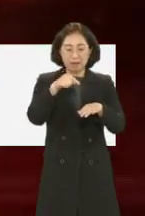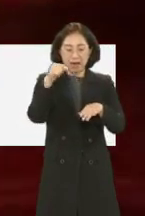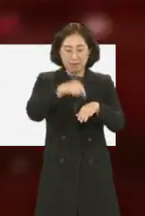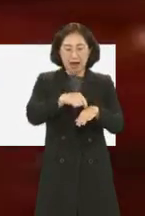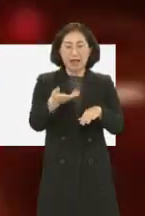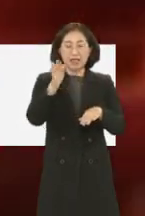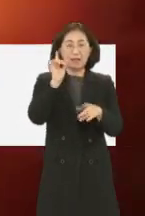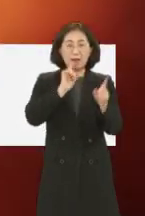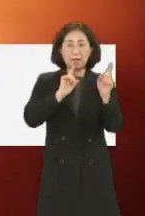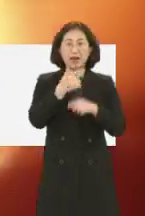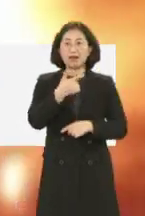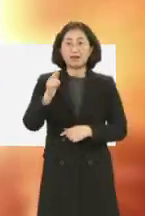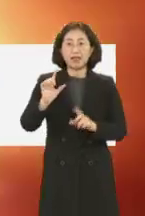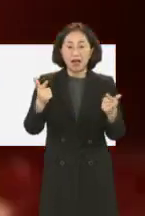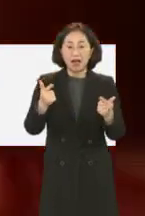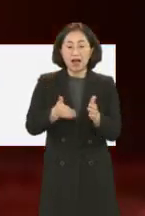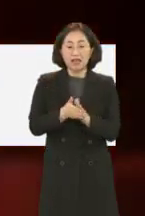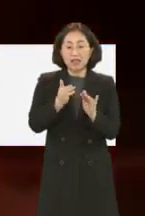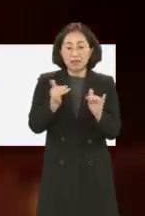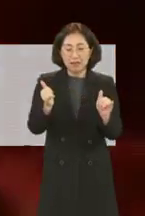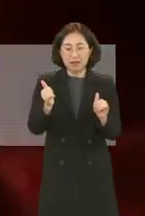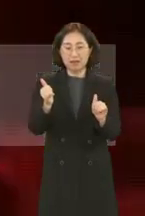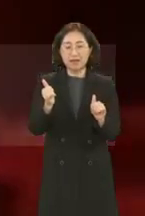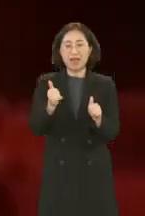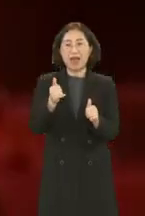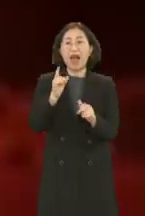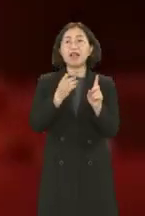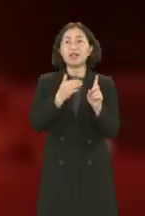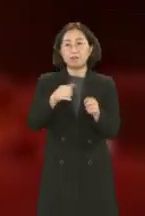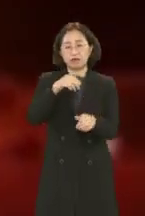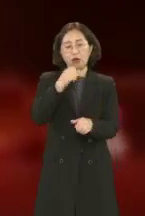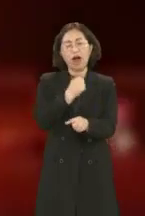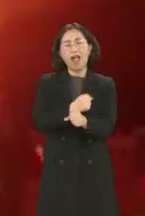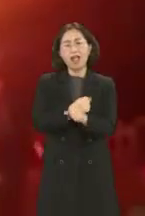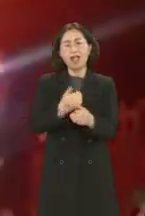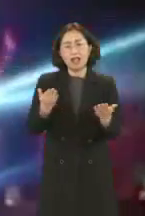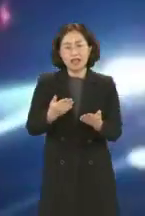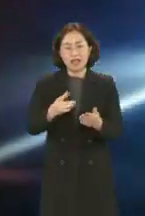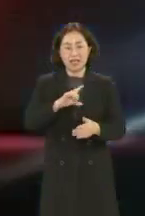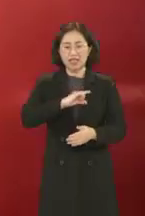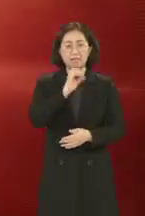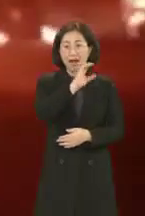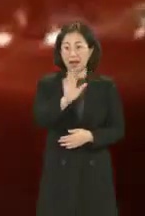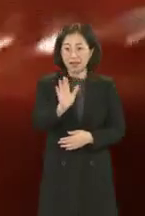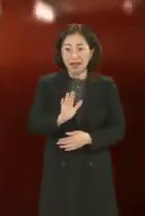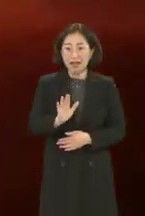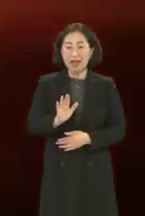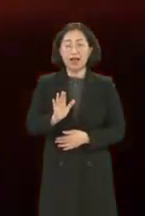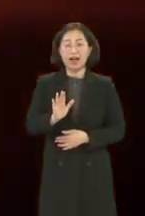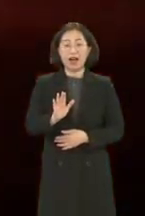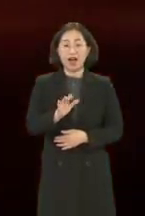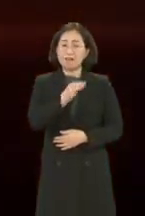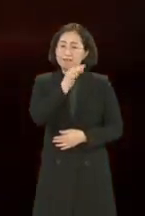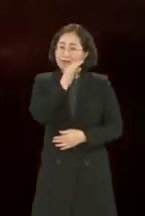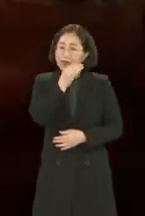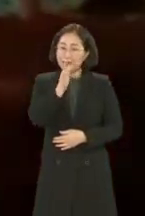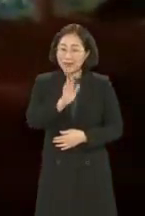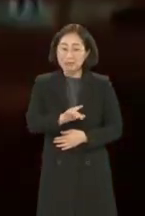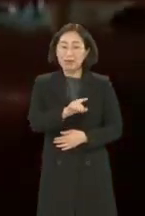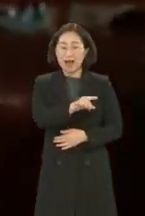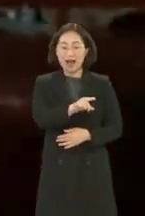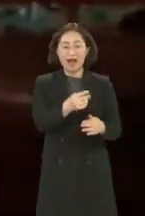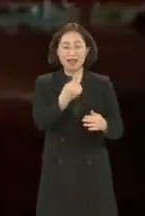입지 않았다며 시민의 한 사람으로 당연한 일을 했을 뿐이라 따로 이름을 밝히지 않았다고 말하며 쑥스럽지만 생명을